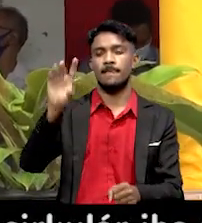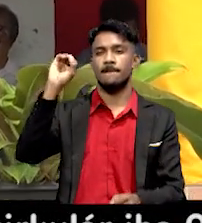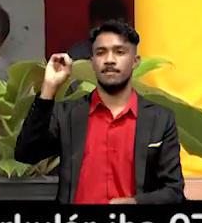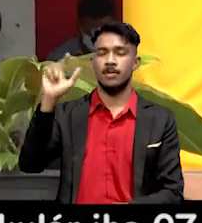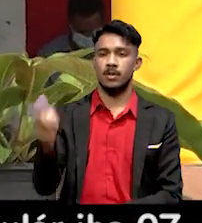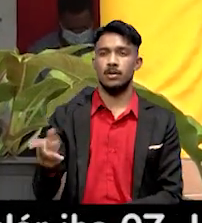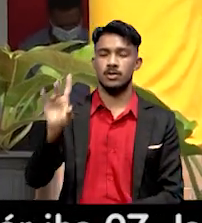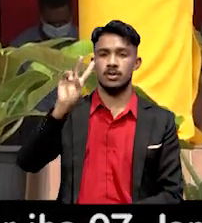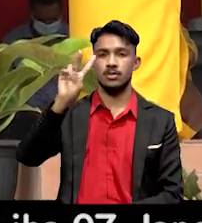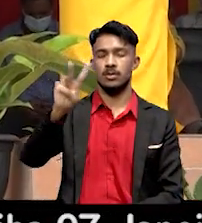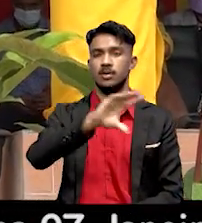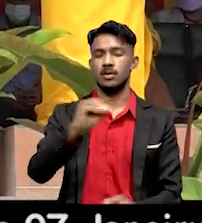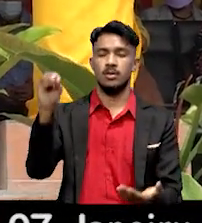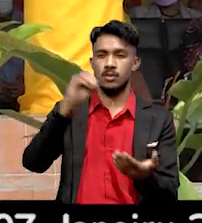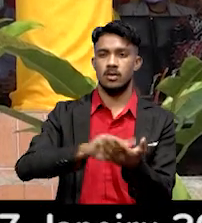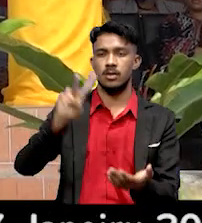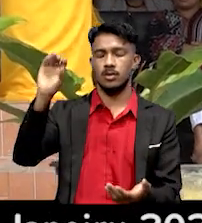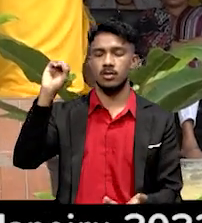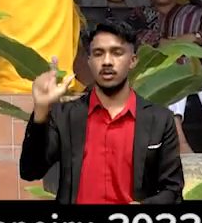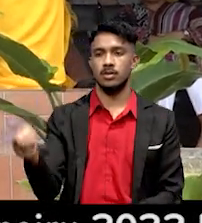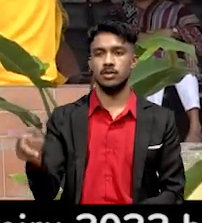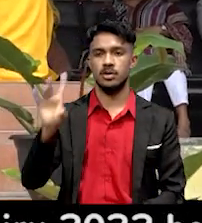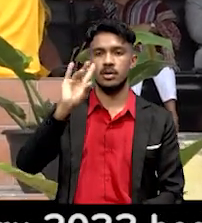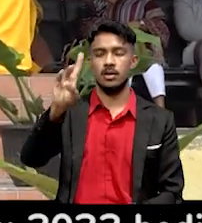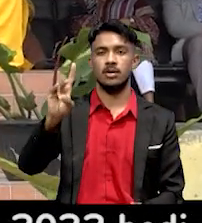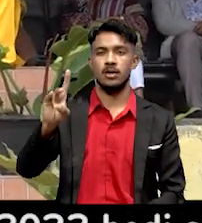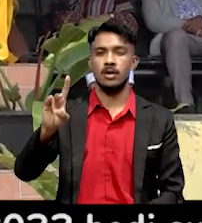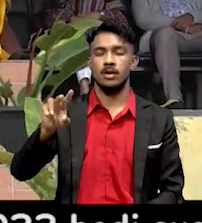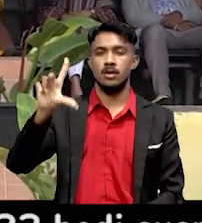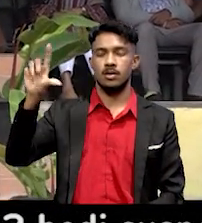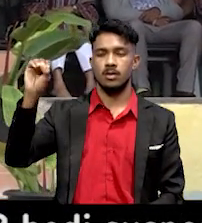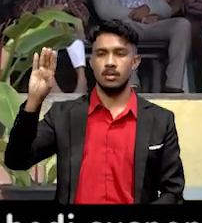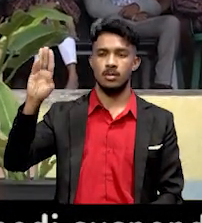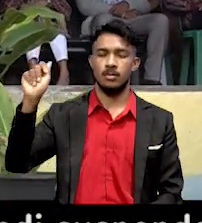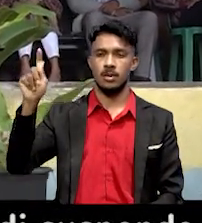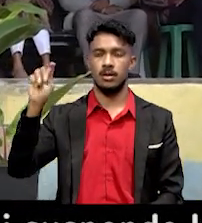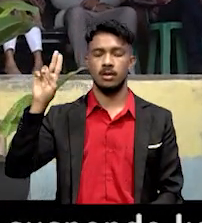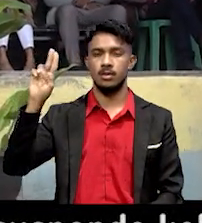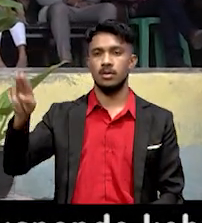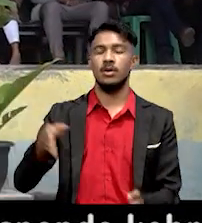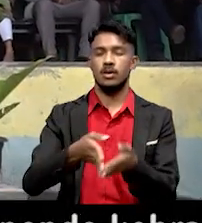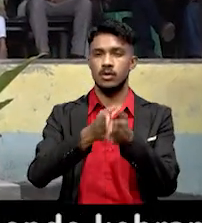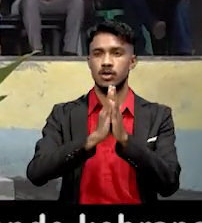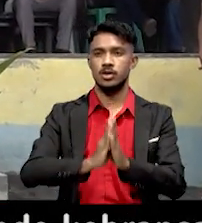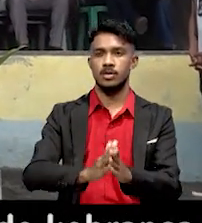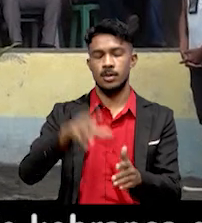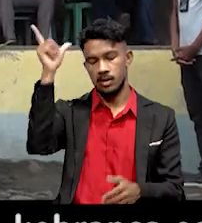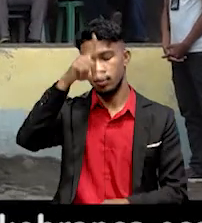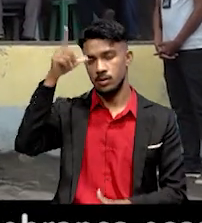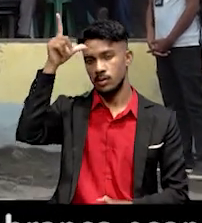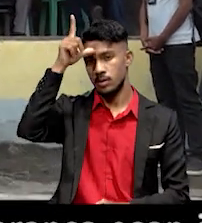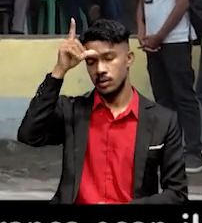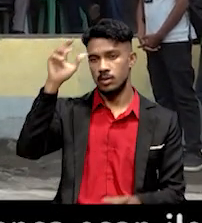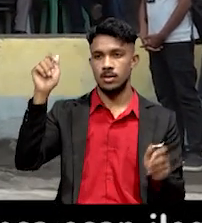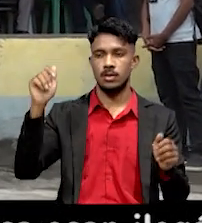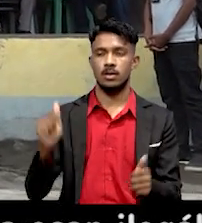ruanulusin rua Torion Rua Ruanulu Resin Hitu. Zuze Lobato husu ba kandidatu Presidente Republika Francisco Guterres Luolo atau